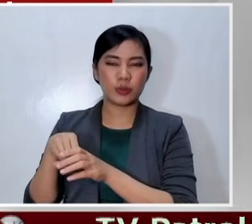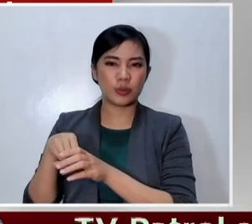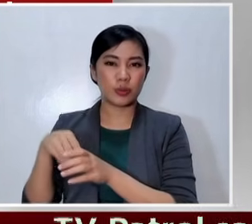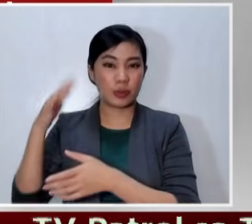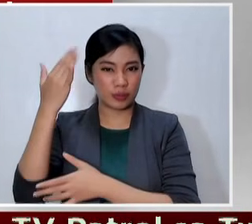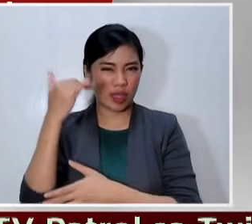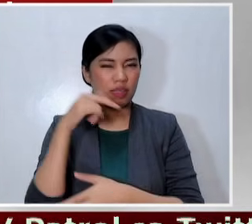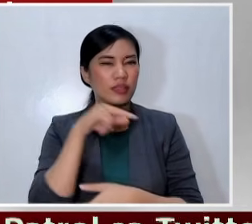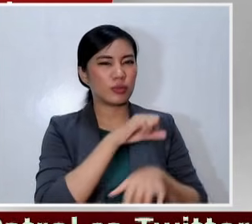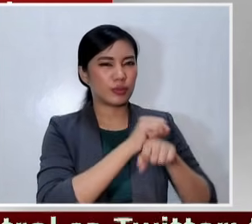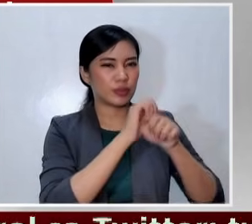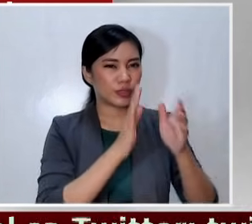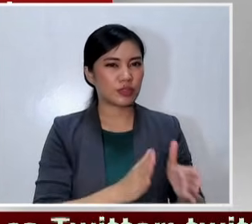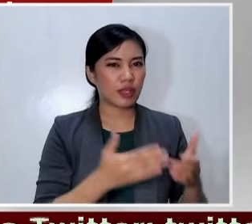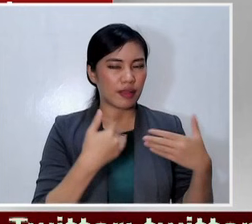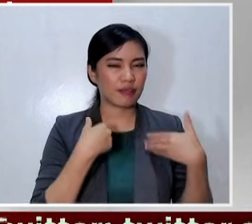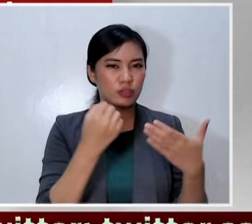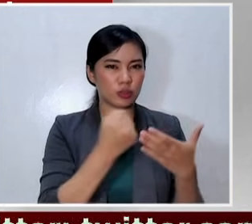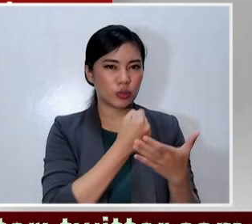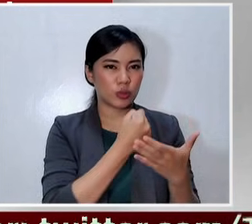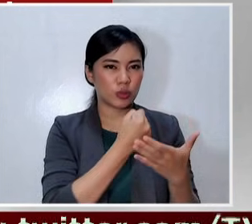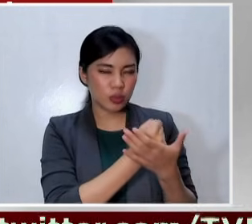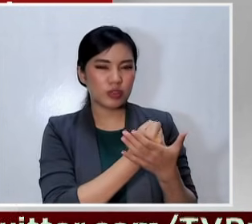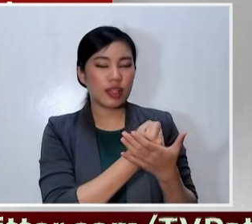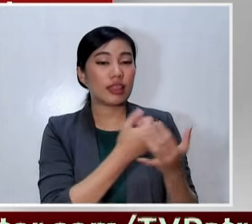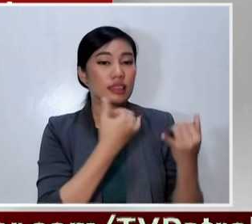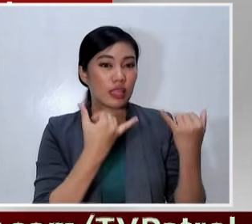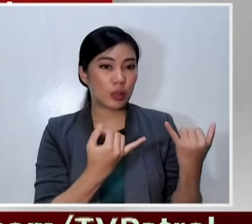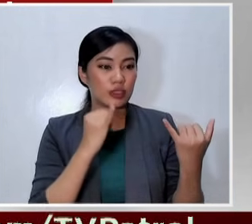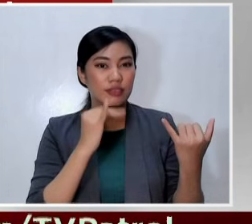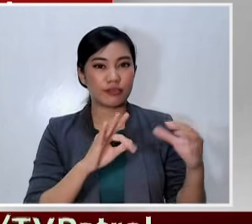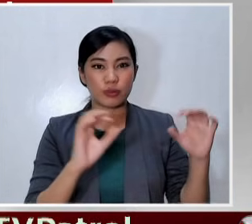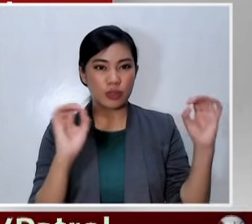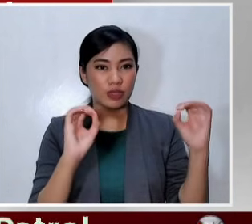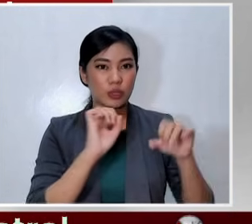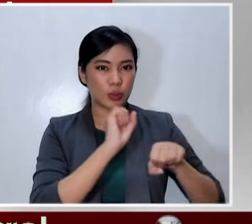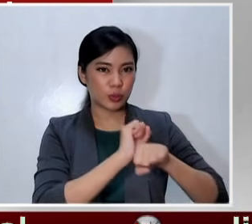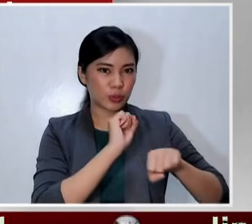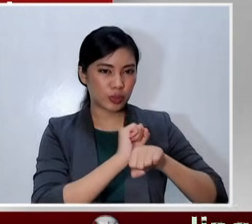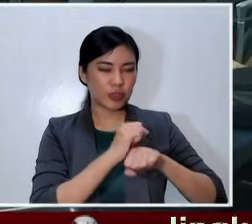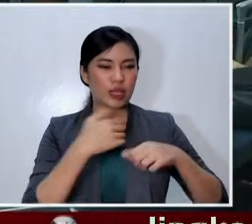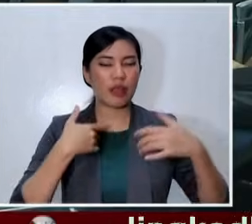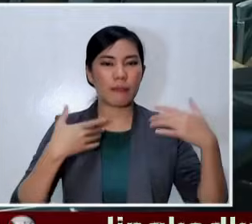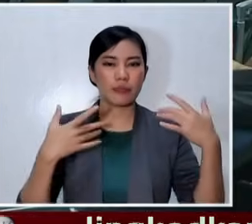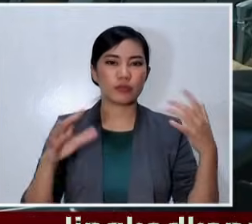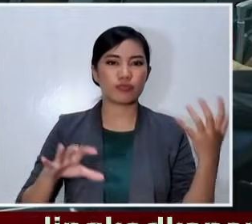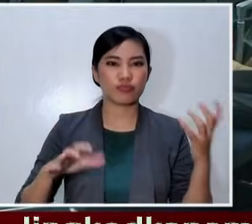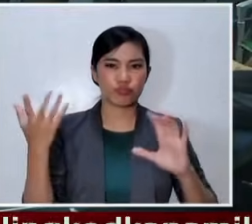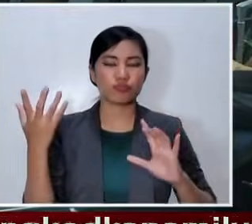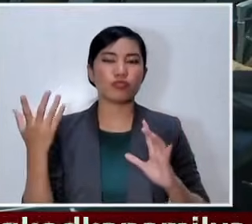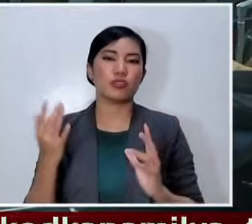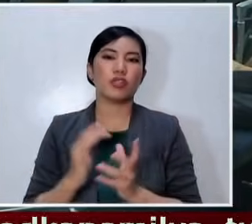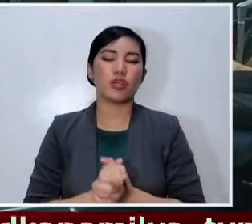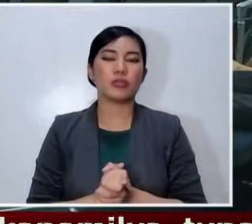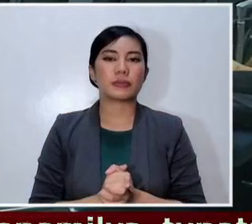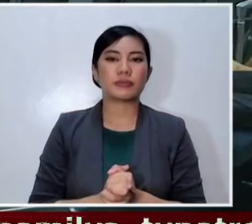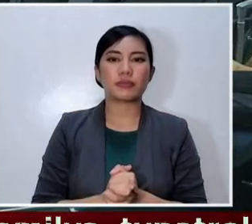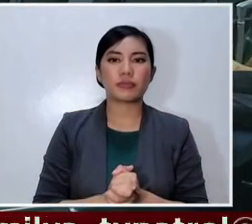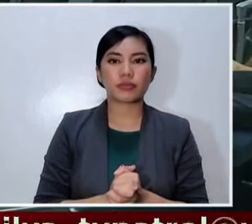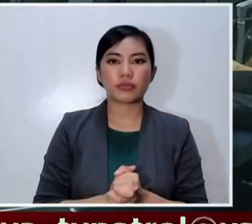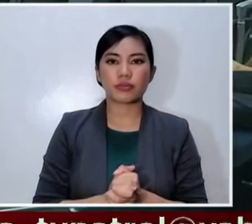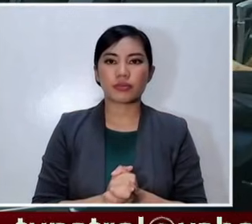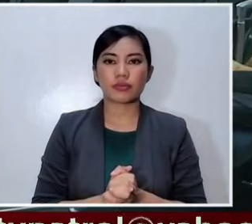for summer period. So pag nawala yan, laking ma-imbalance as you created to them. Umaapila din ang mga